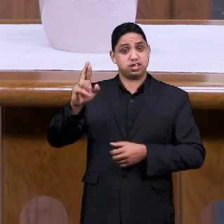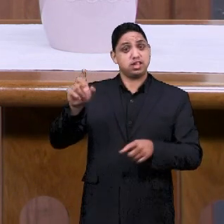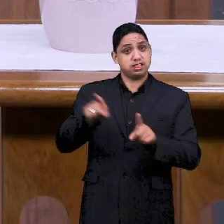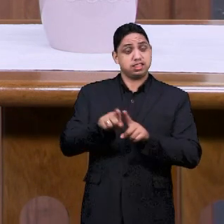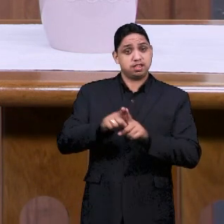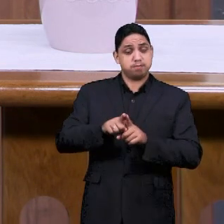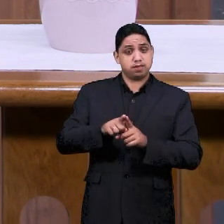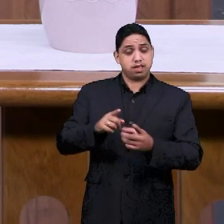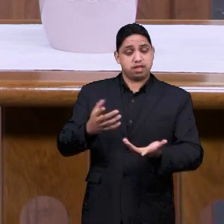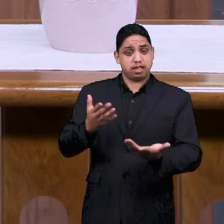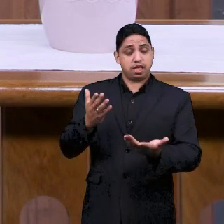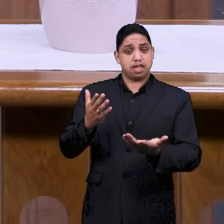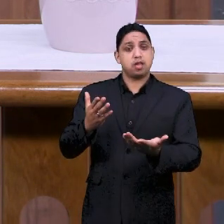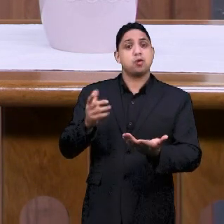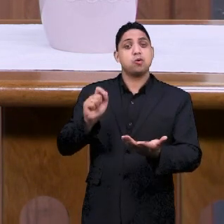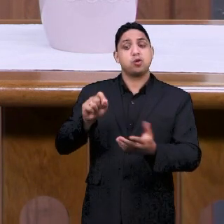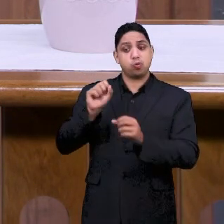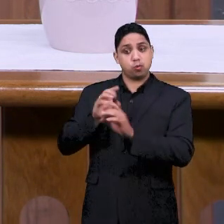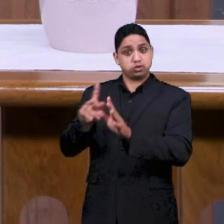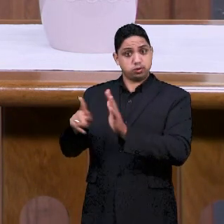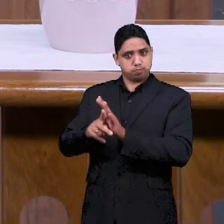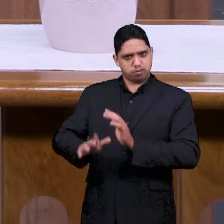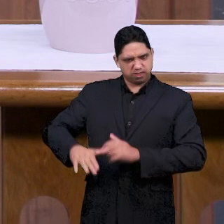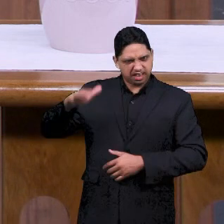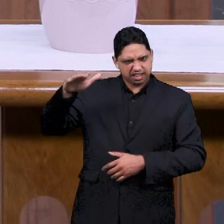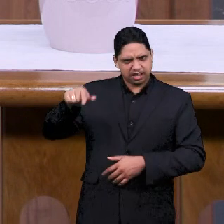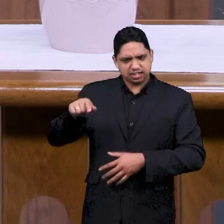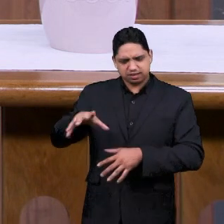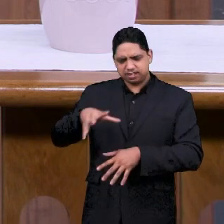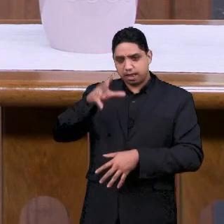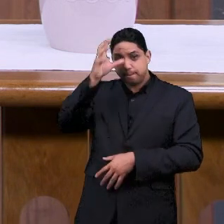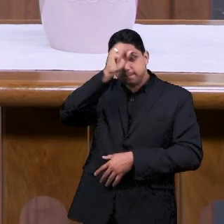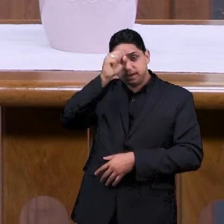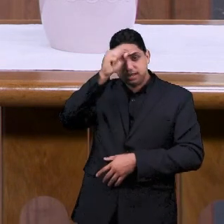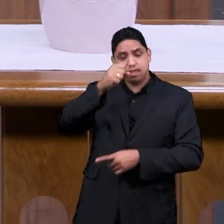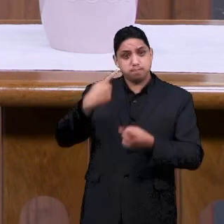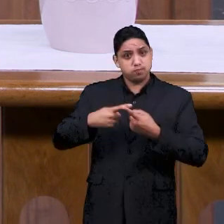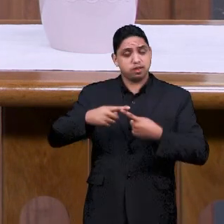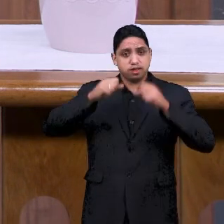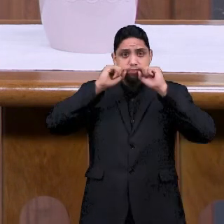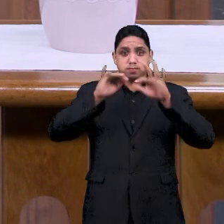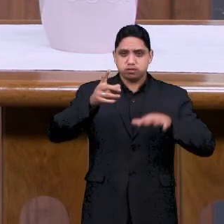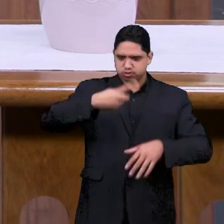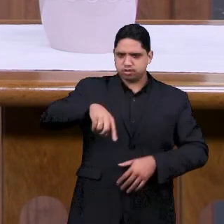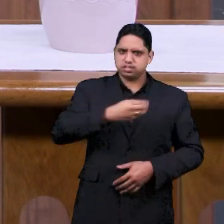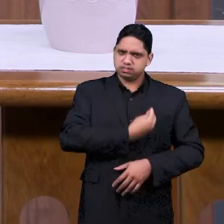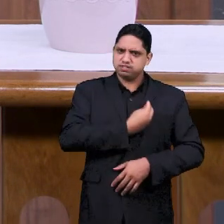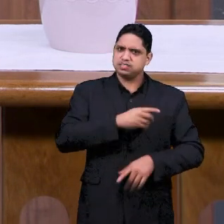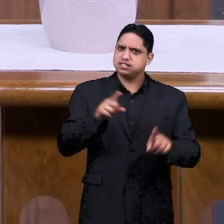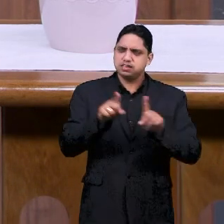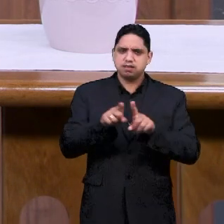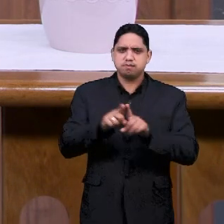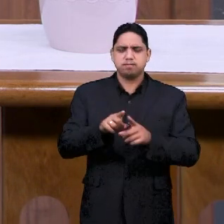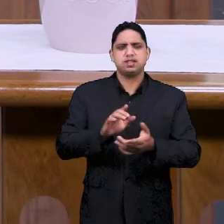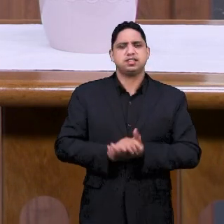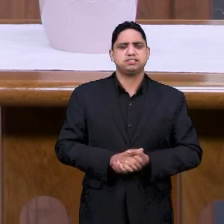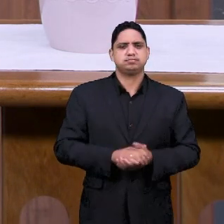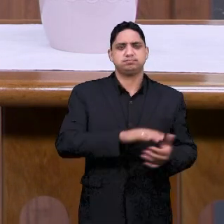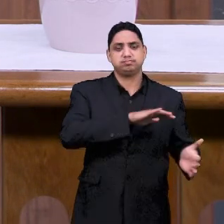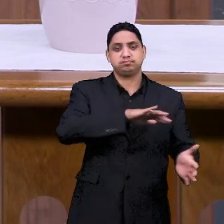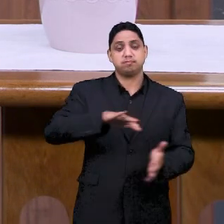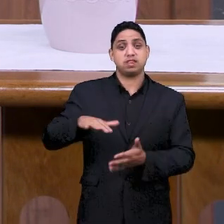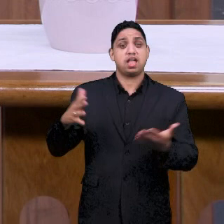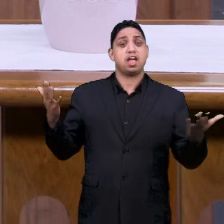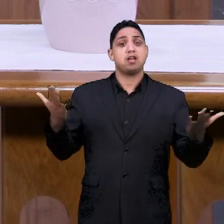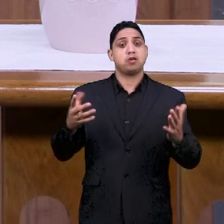et recevoir même l'enseignement des enfants qui sert pour nous aussi, les adultes. C'est une bénédiction pour nous aussi. Passons aux questions de